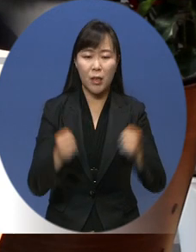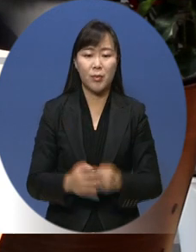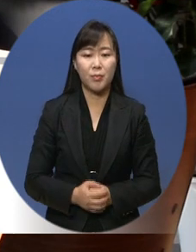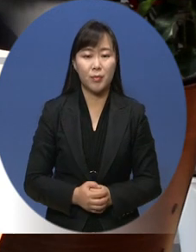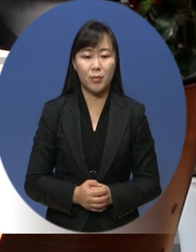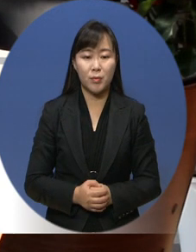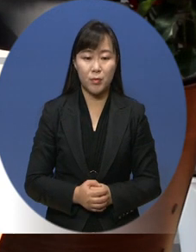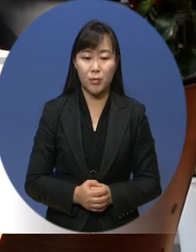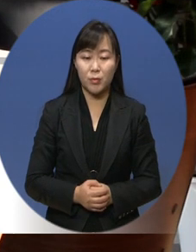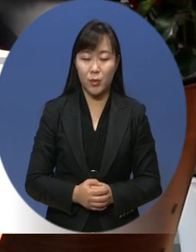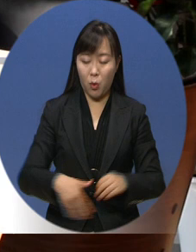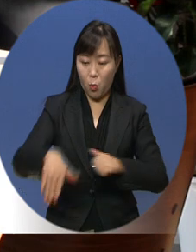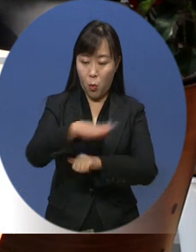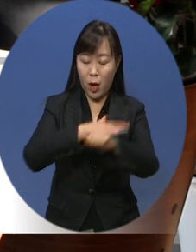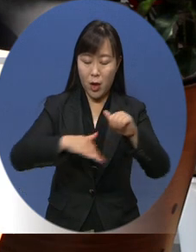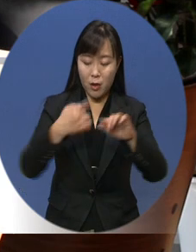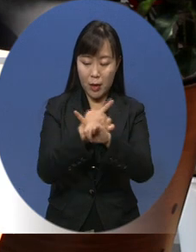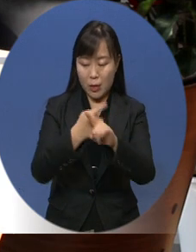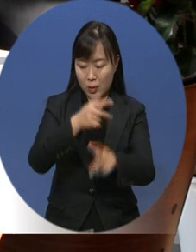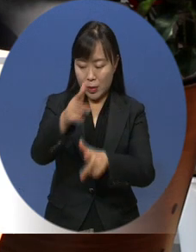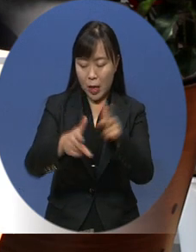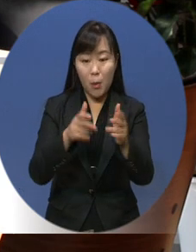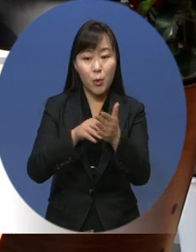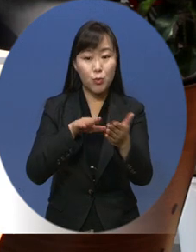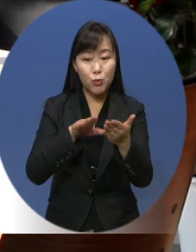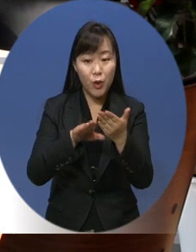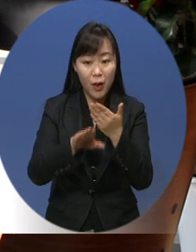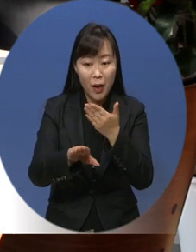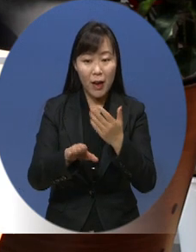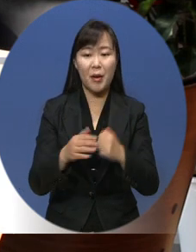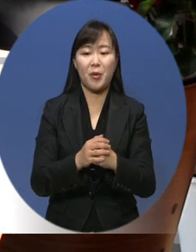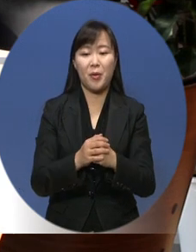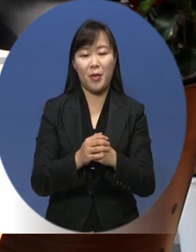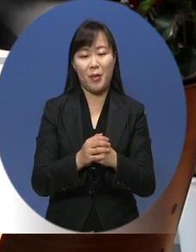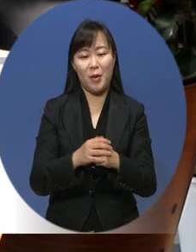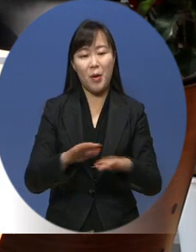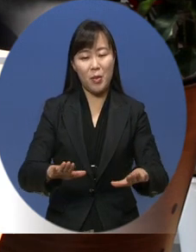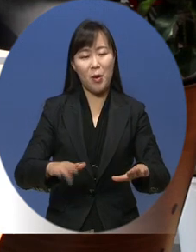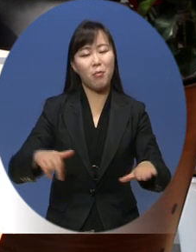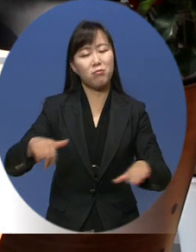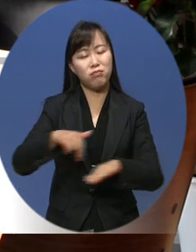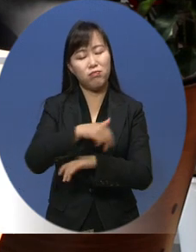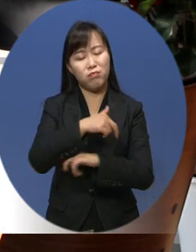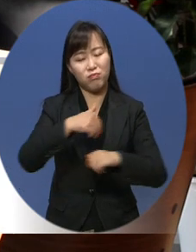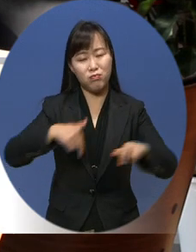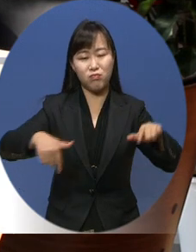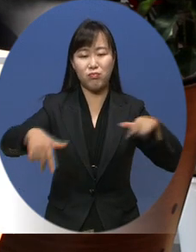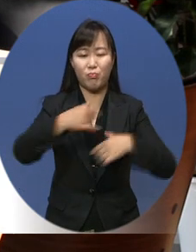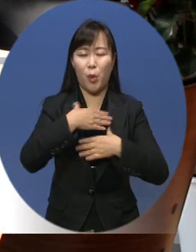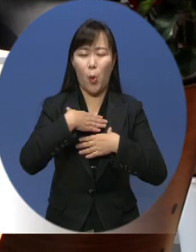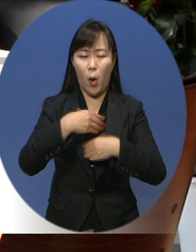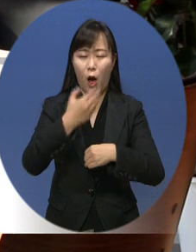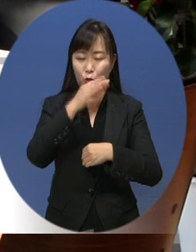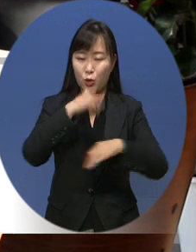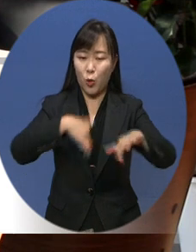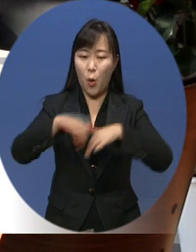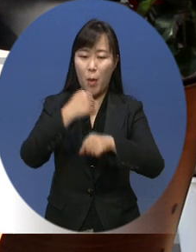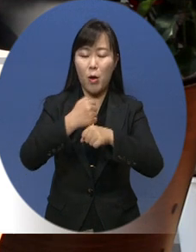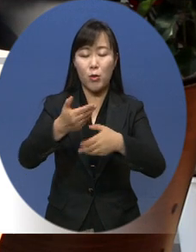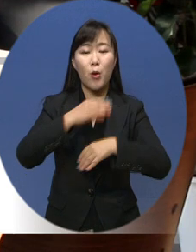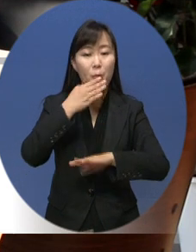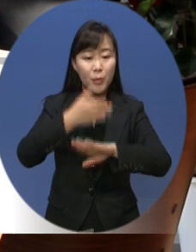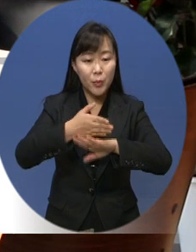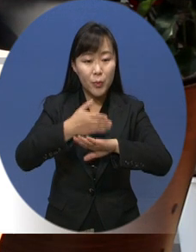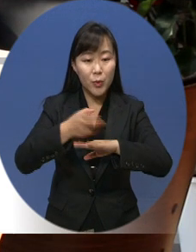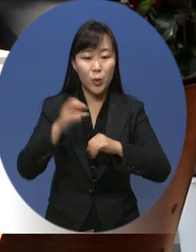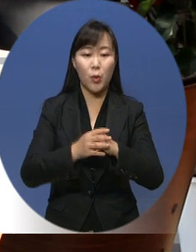많았었거든요. 근데 이제 환경 개선 사업을 하고 나서 편안하게 다닐 수 있는 거리를 만들어 주셔서 고맙고요. 이제